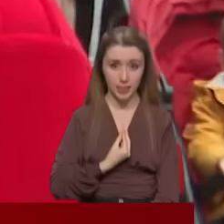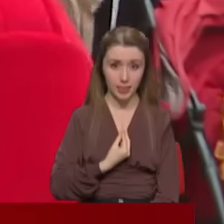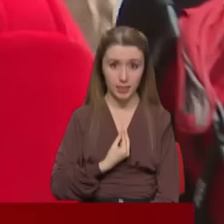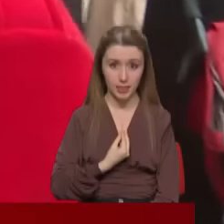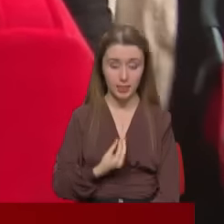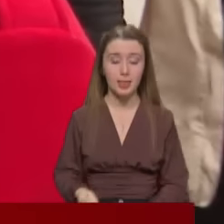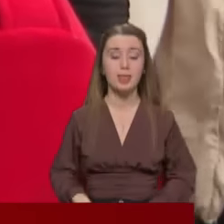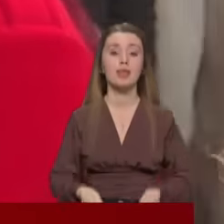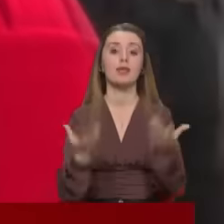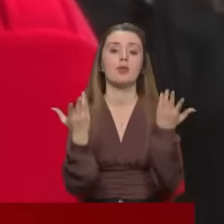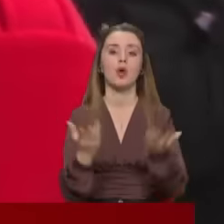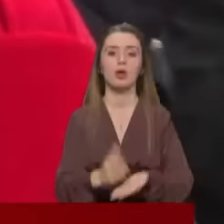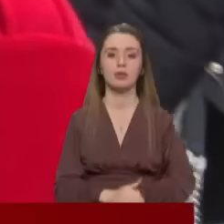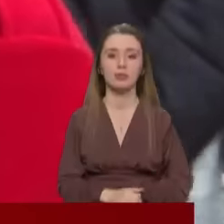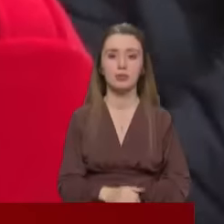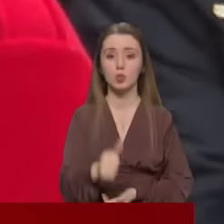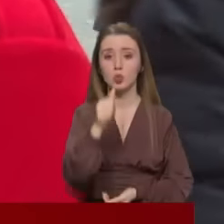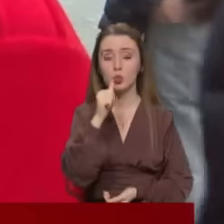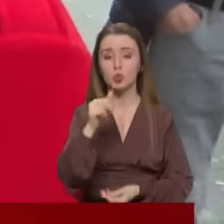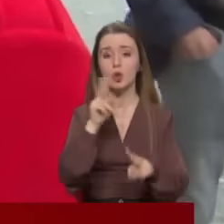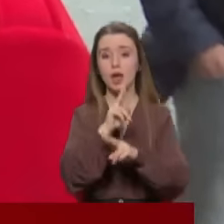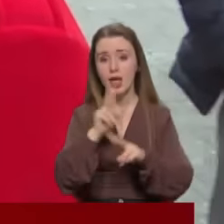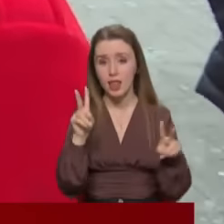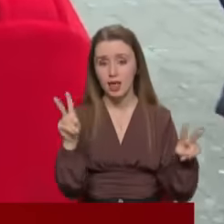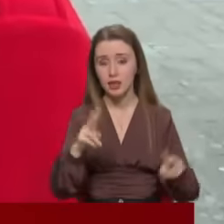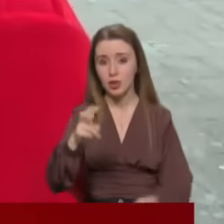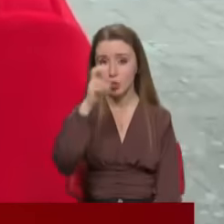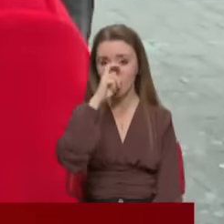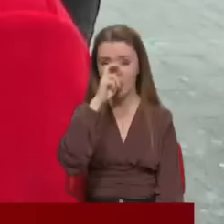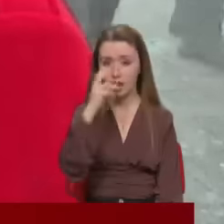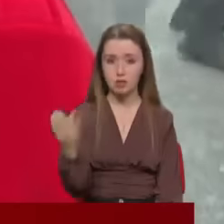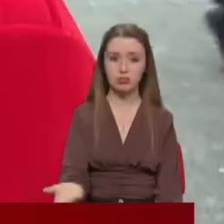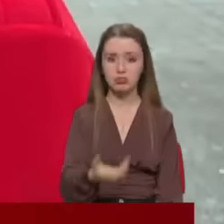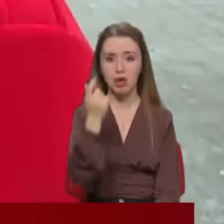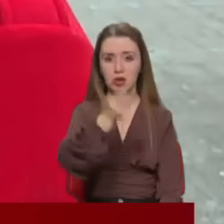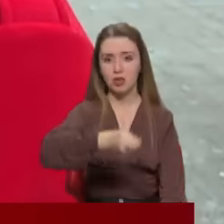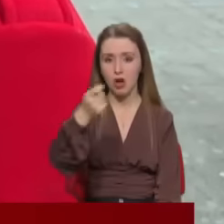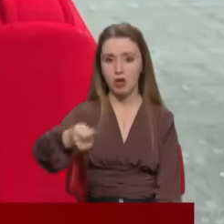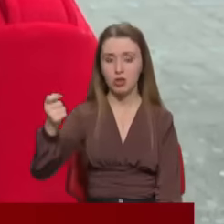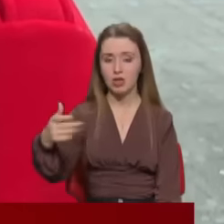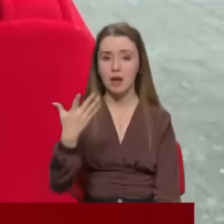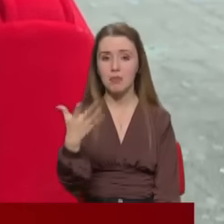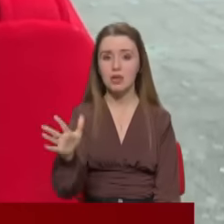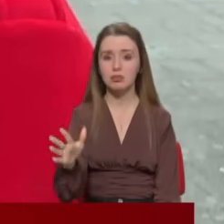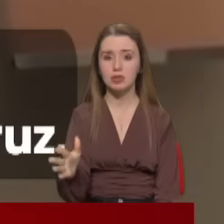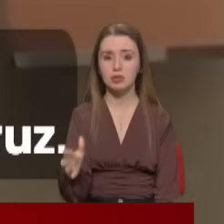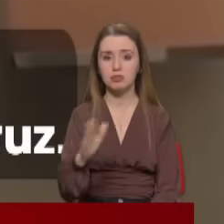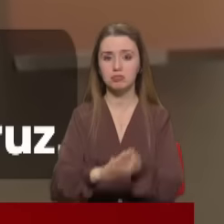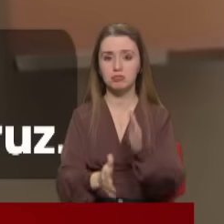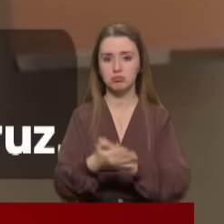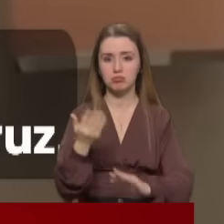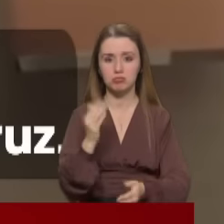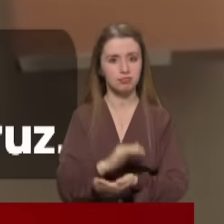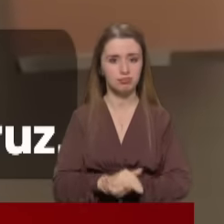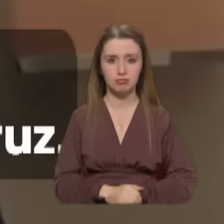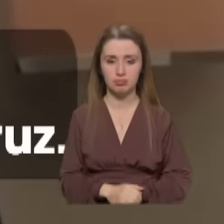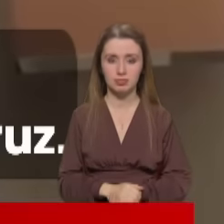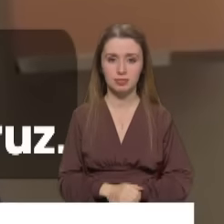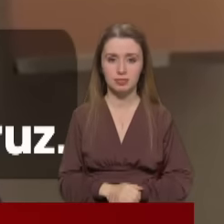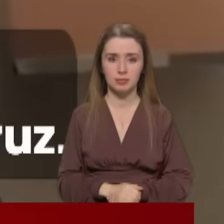maalesef hiçbir işe yaramadı. Su, elektrik, doğalgaz derken 5 bin lira 5 dakikada gidiyor. Artık emekliler